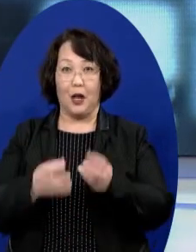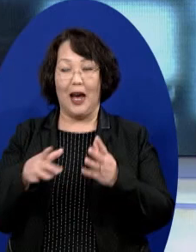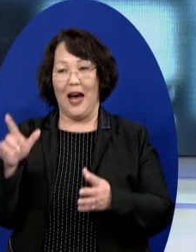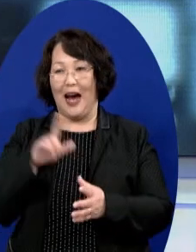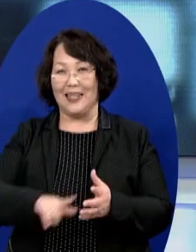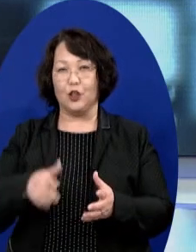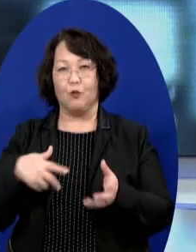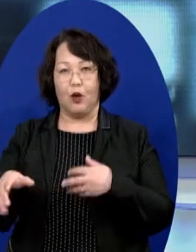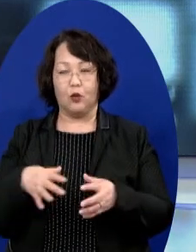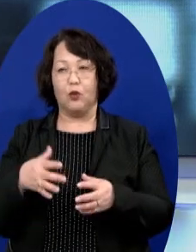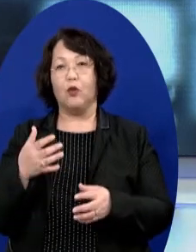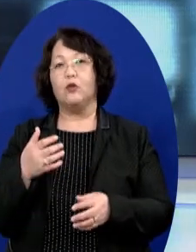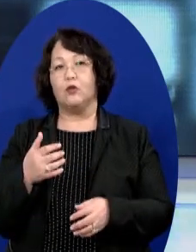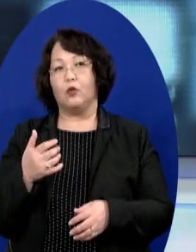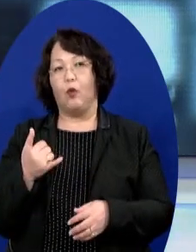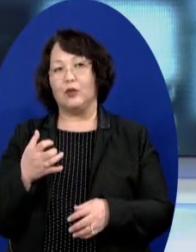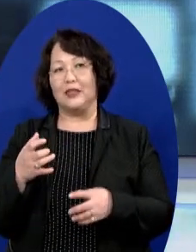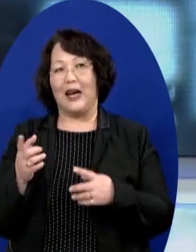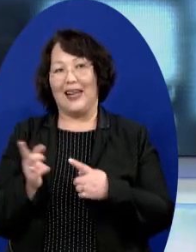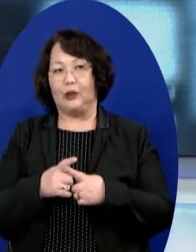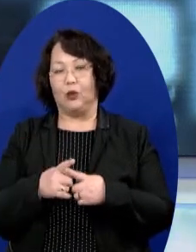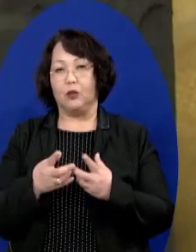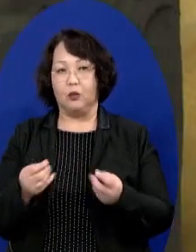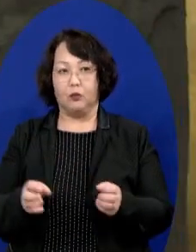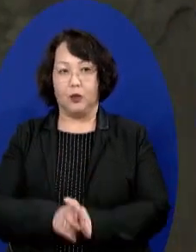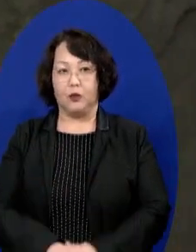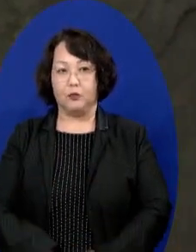бууруулах боломжтой хөдөө аж ахуйн салбарын эрдэмтэд тогтоосон байна.